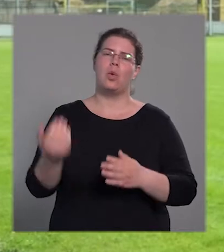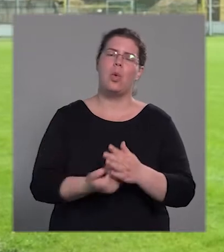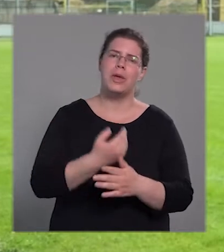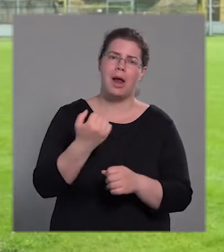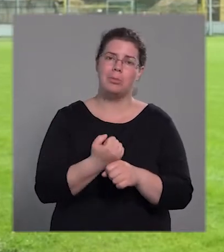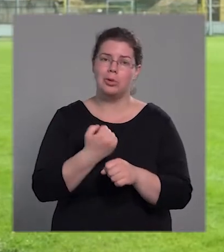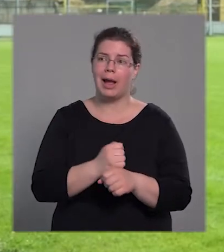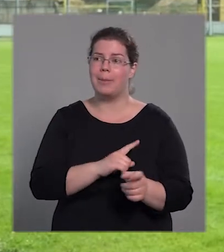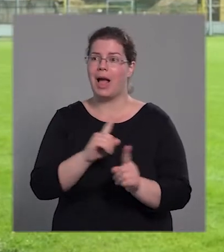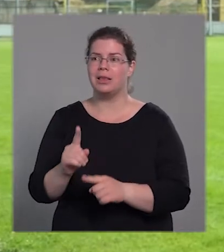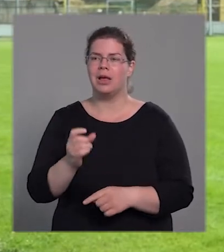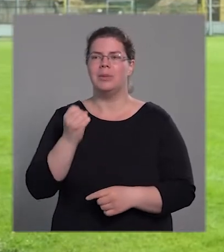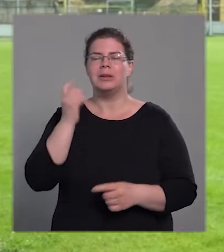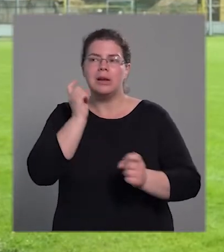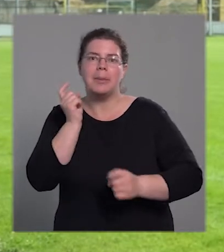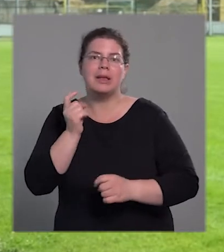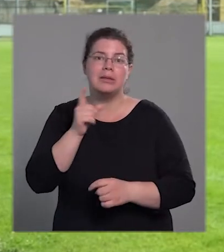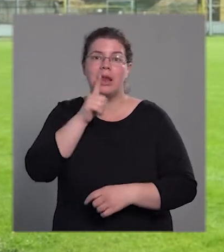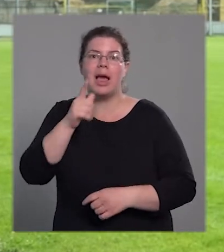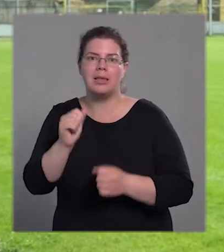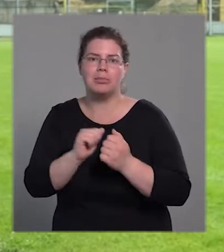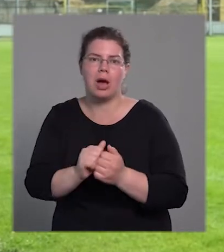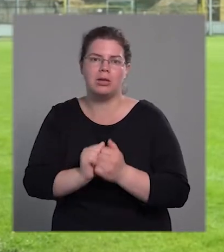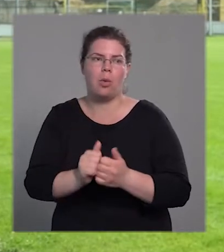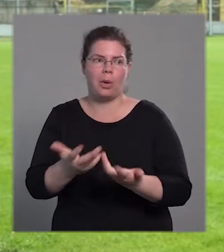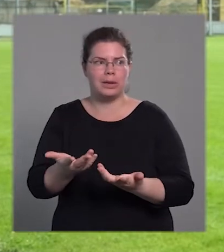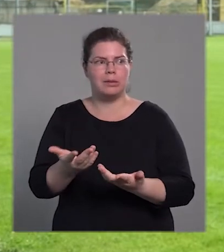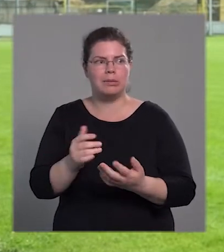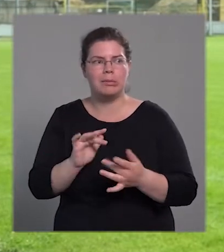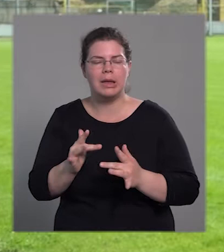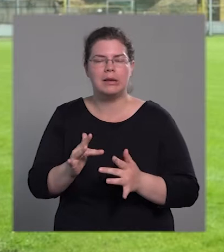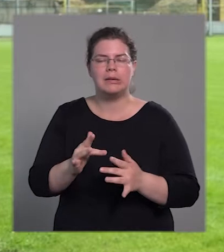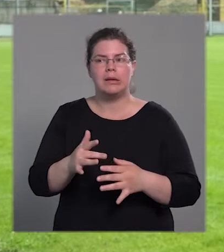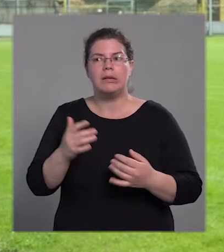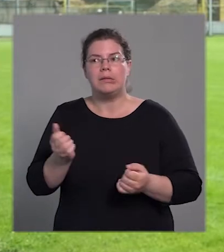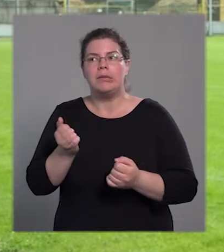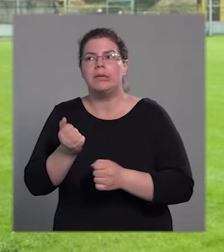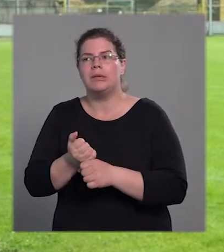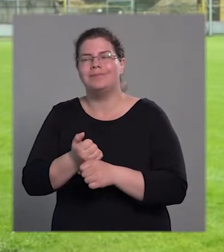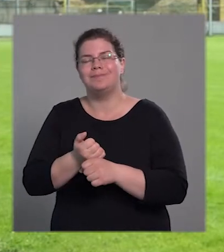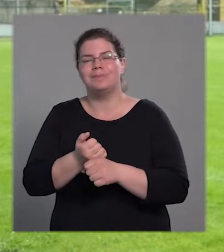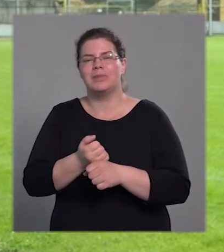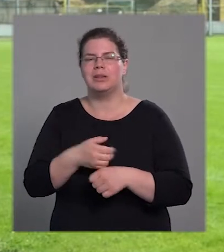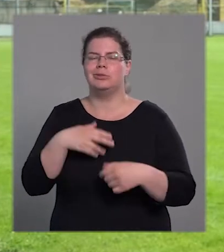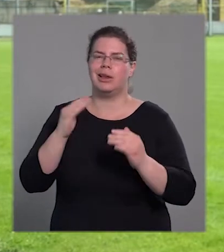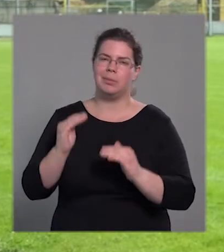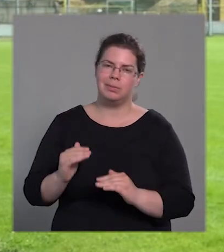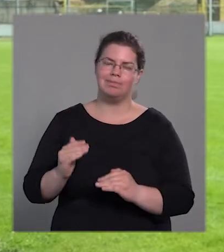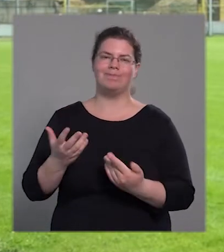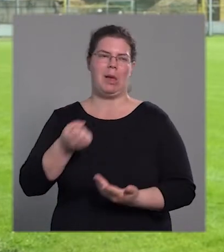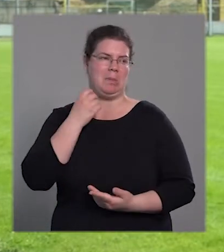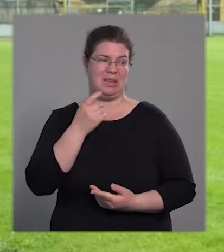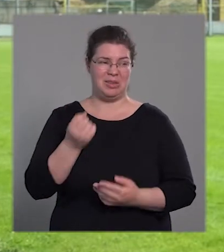reménykedtek, hogy lesz bajnoki mérkőzés, akkor nagy becsvágyal dolgoztak. Aztán volt egy picit letargikusabb időszak, amikor